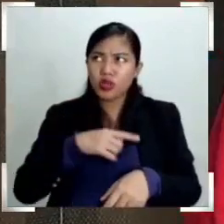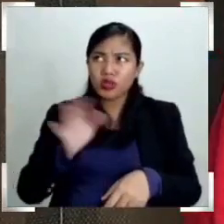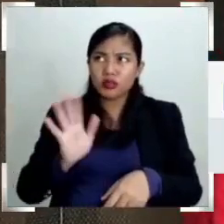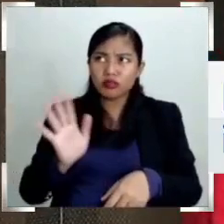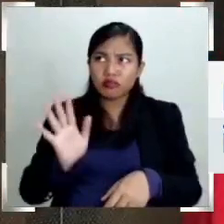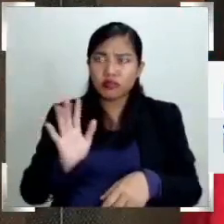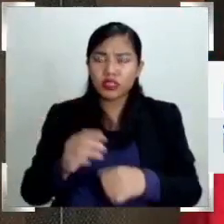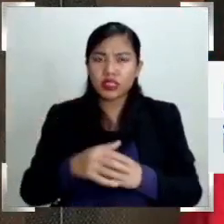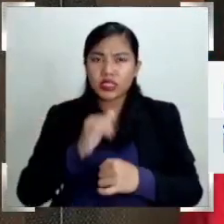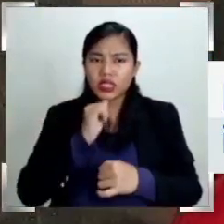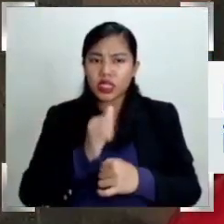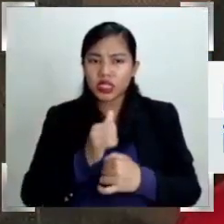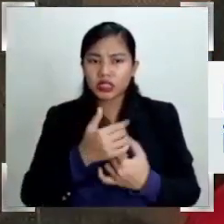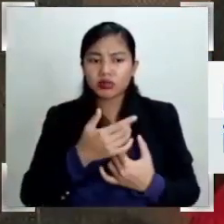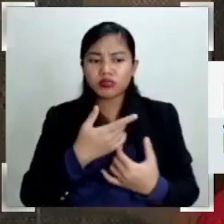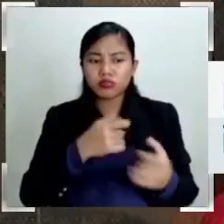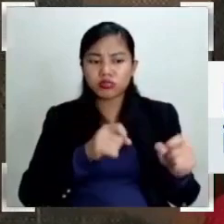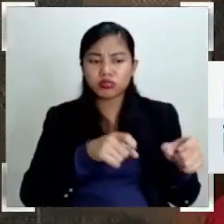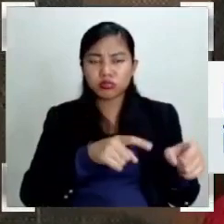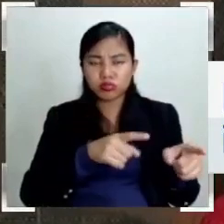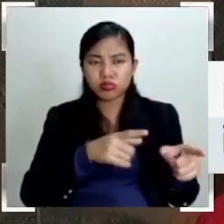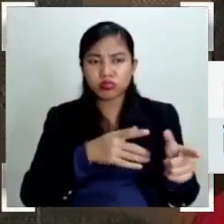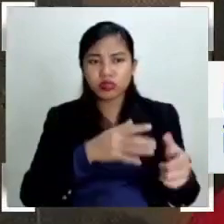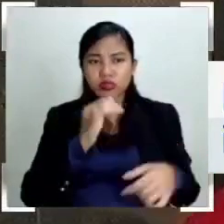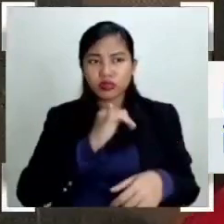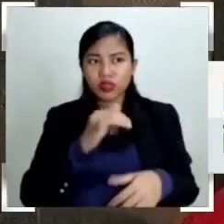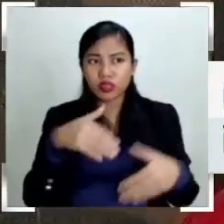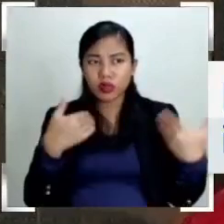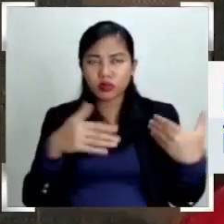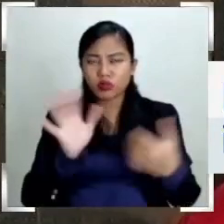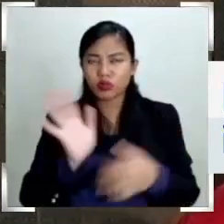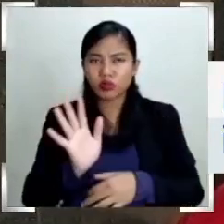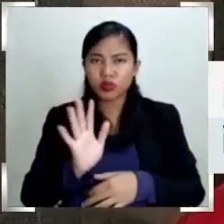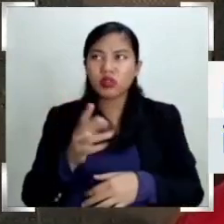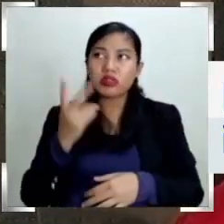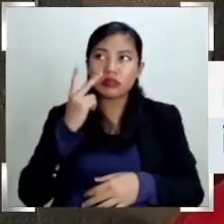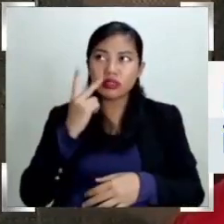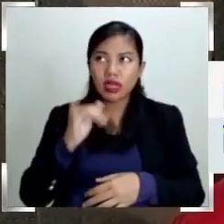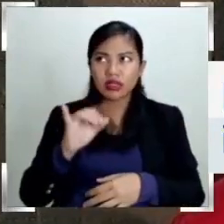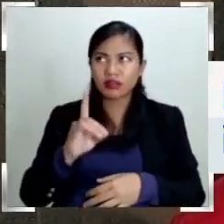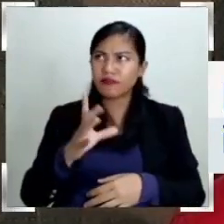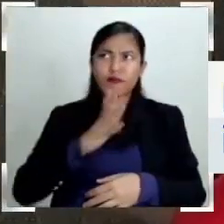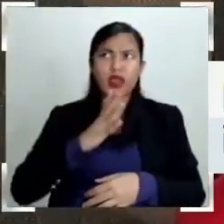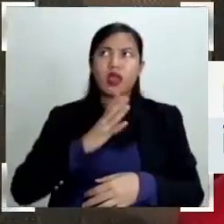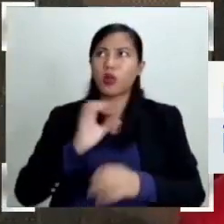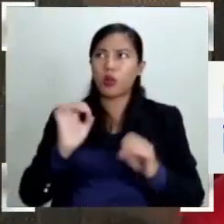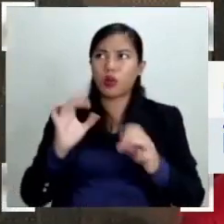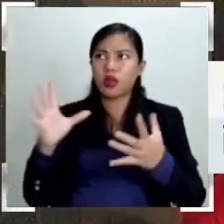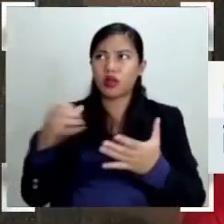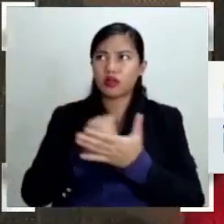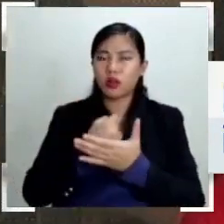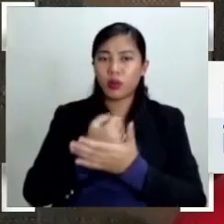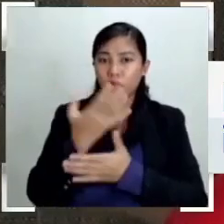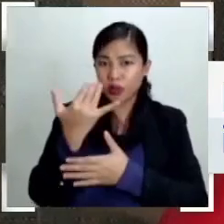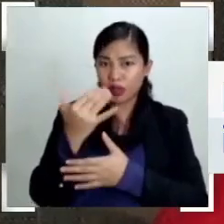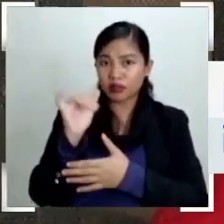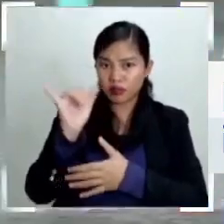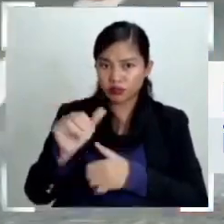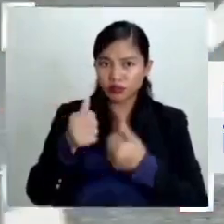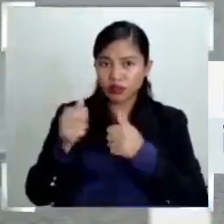po namin yung kanilang ID. Di bali na pong hindi po kami makabinta kasi yun po ang